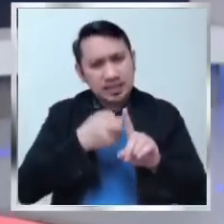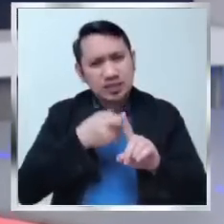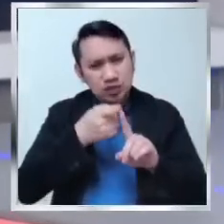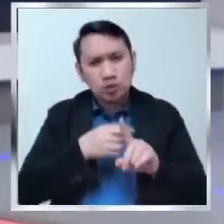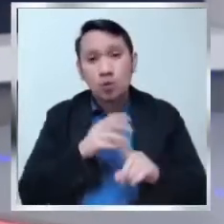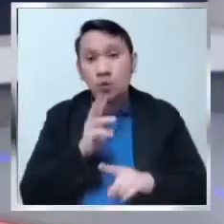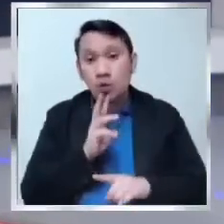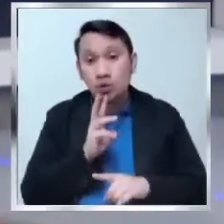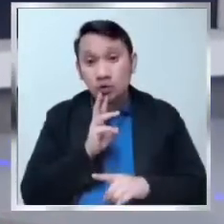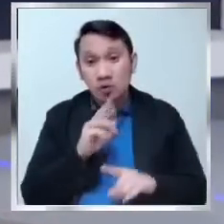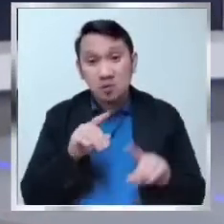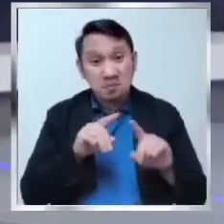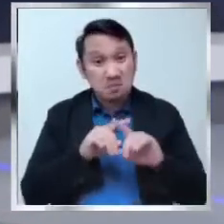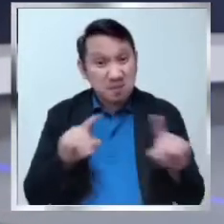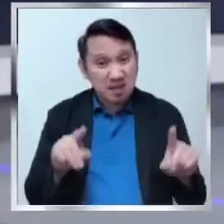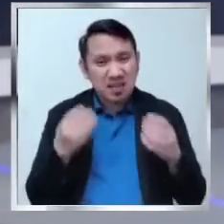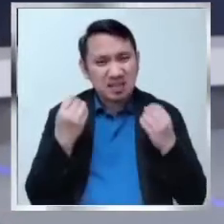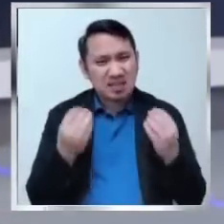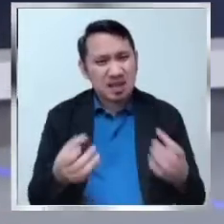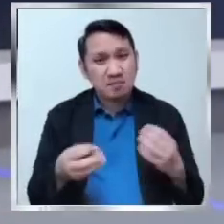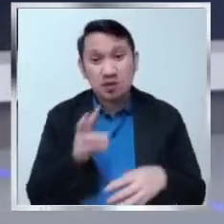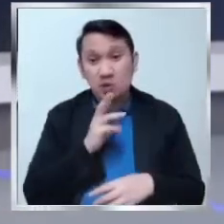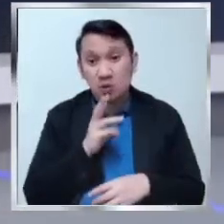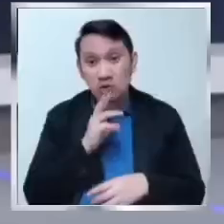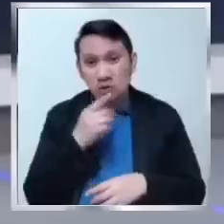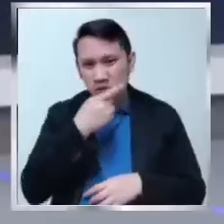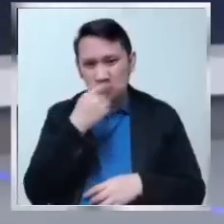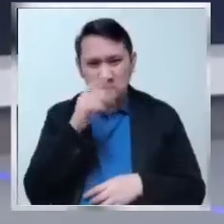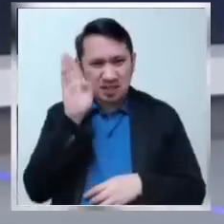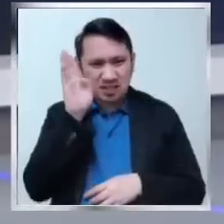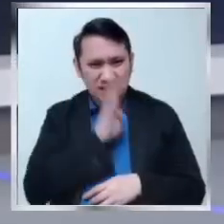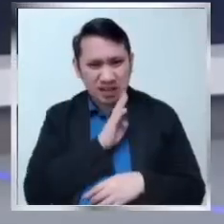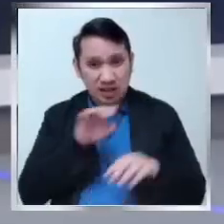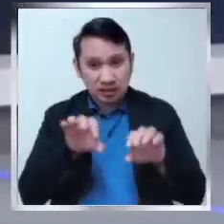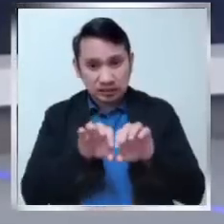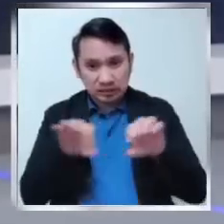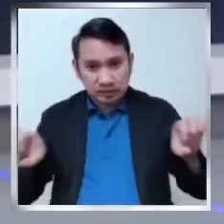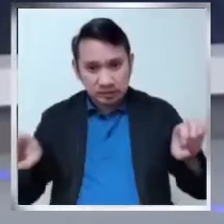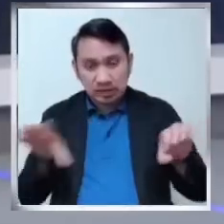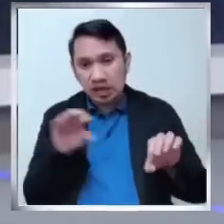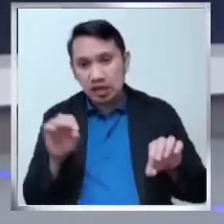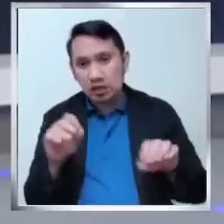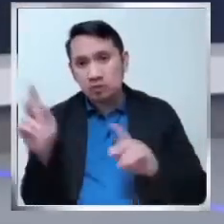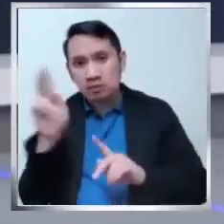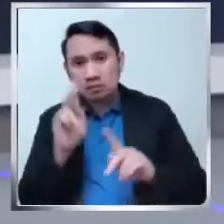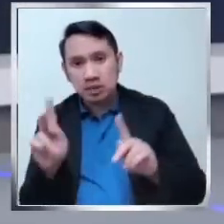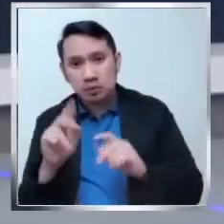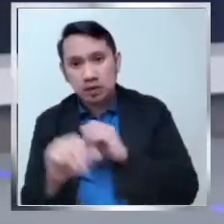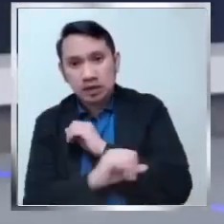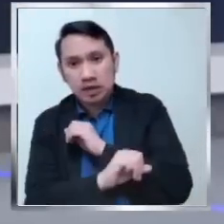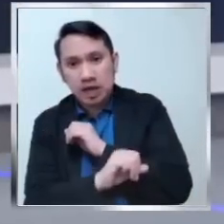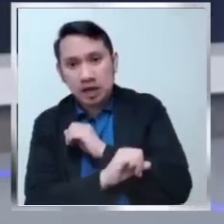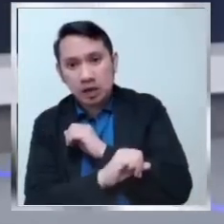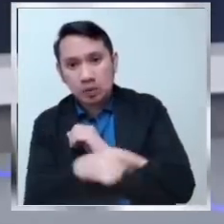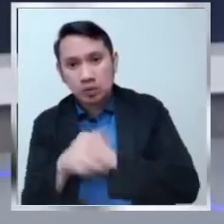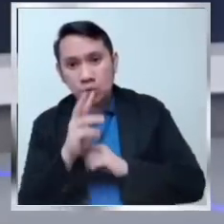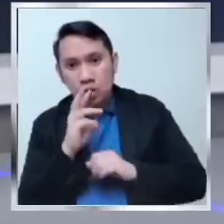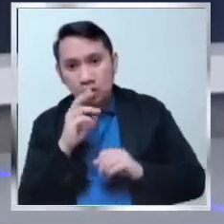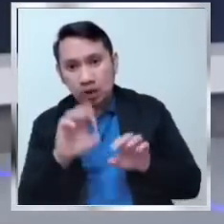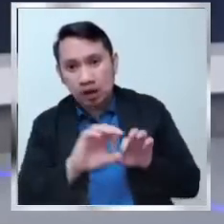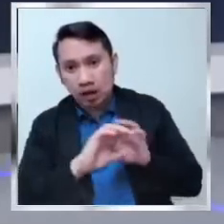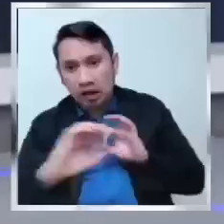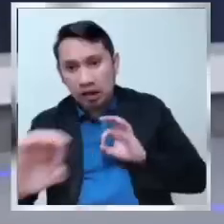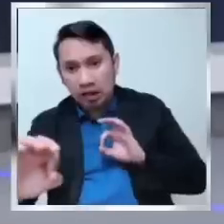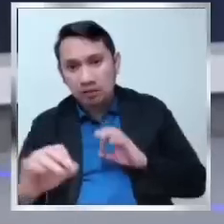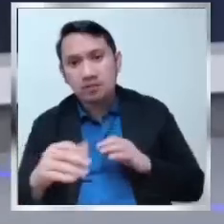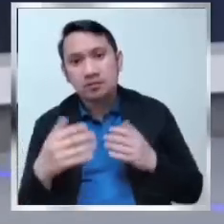ang nasasayang dahil po sa tagas sa mga tubo, pati na sa mga ilegal na koneksyon? Kung tinutugunan na nga ba yan, alamin po yan sa